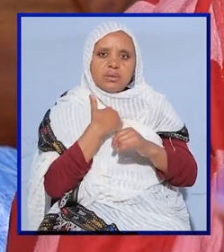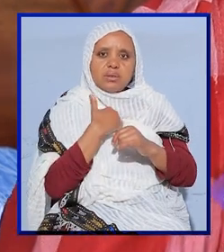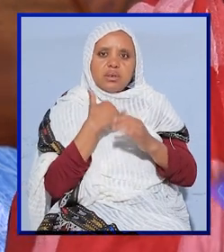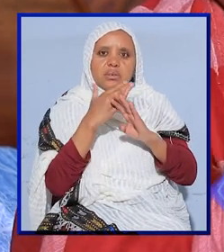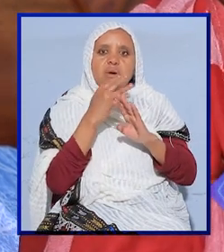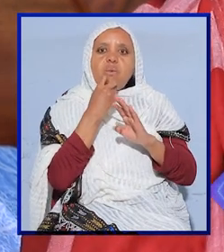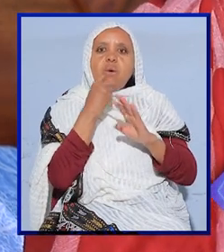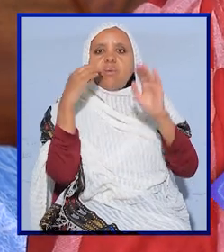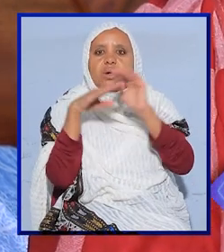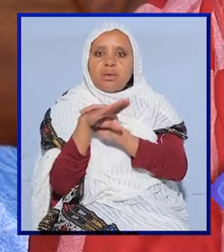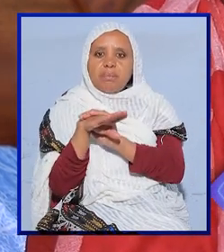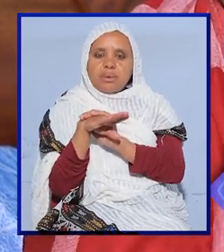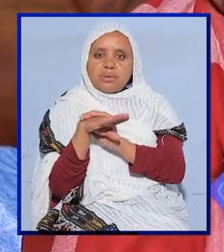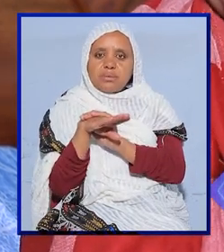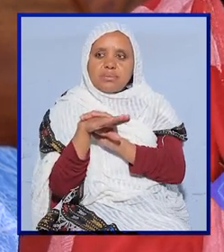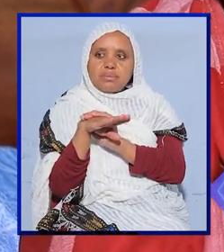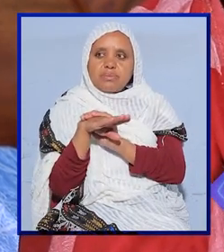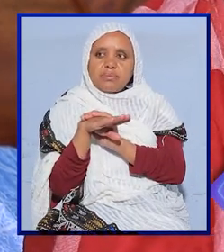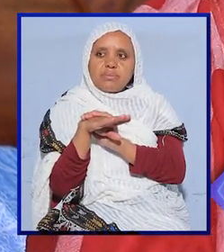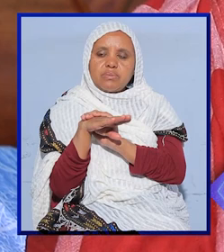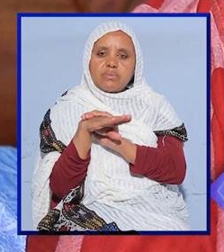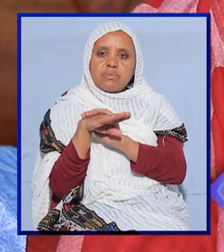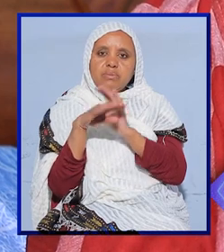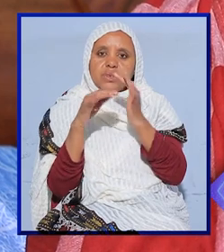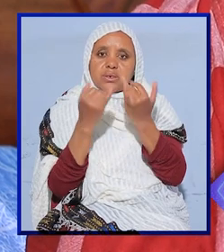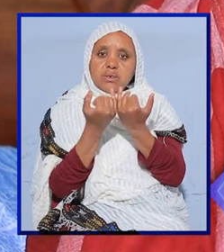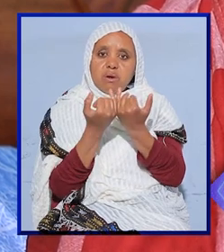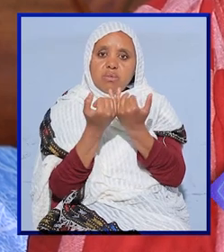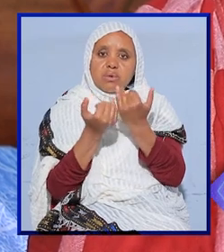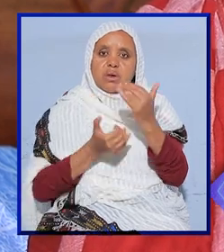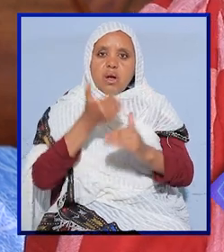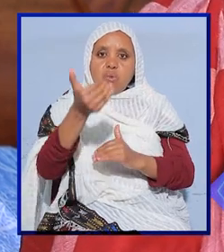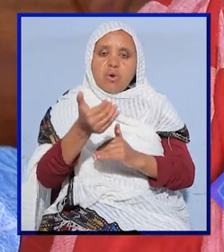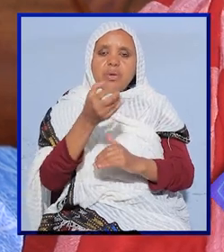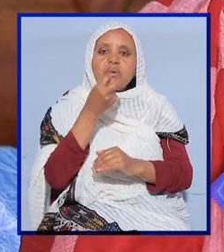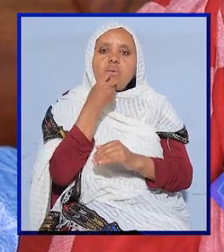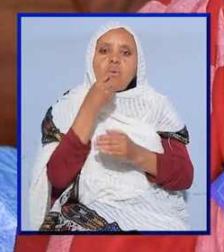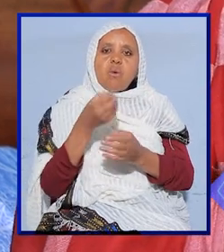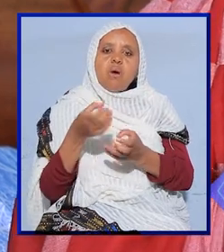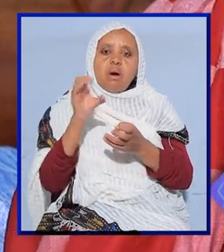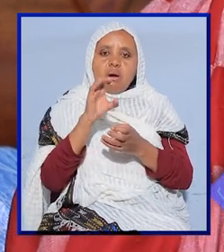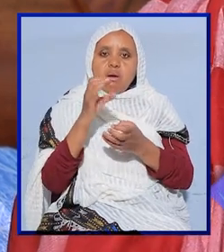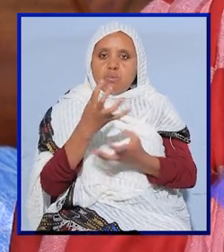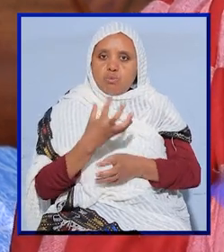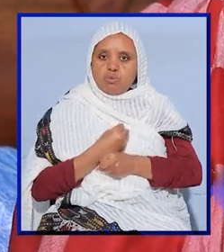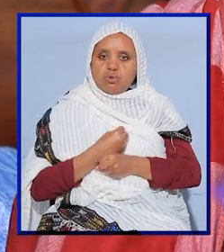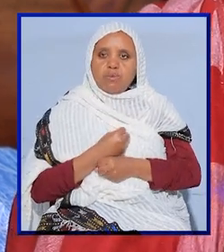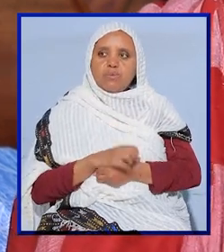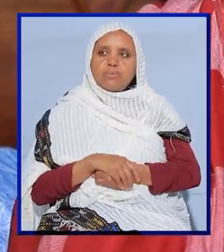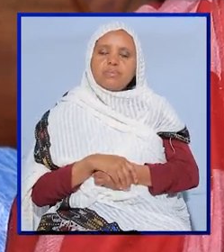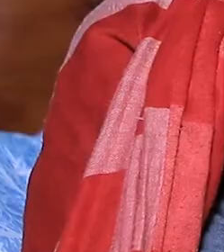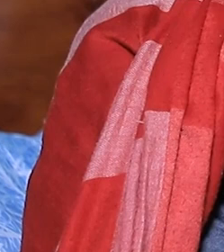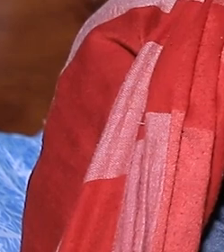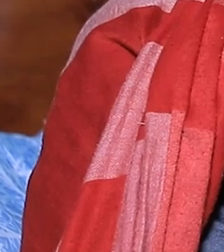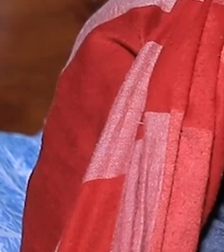ነው ተከራይታ አሁን እሷ አለች። ከዛ ውሃውን አስገባች ያ ስቲል ነው እስካሁን ከጎረቤት ነው የምቀዳው